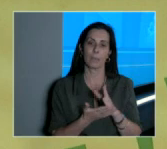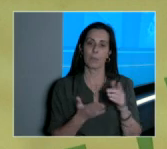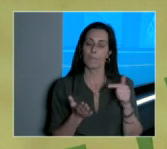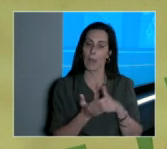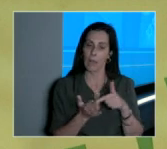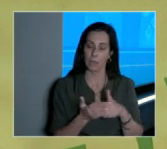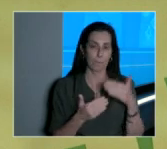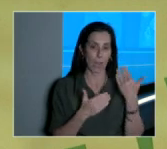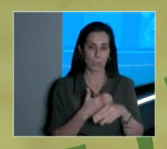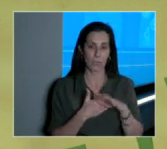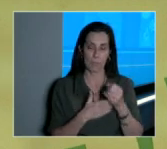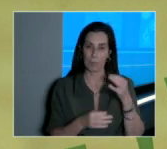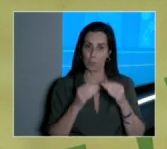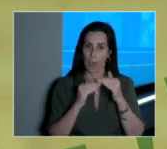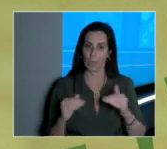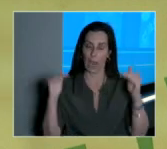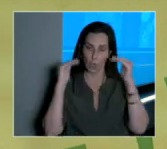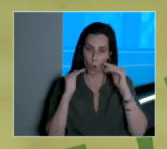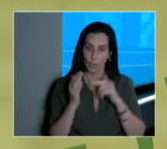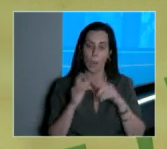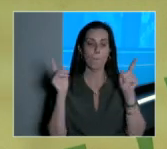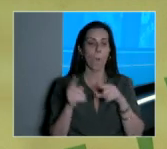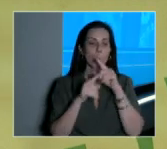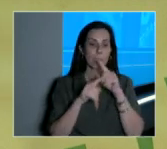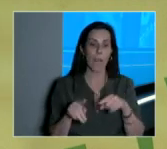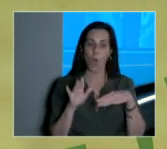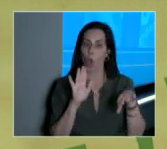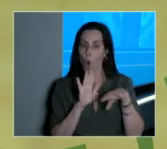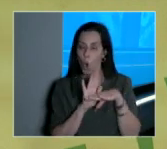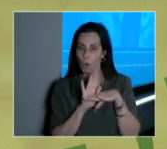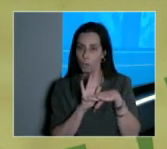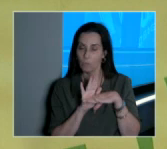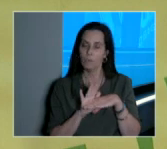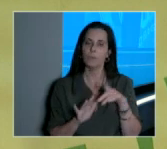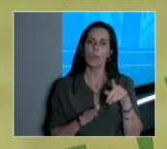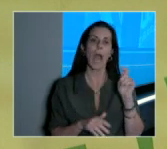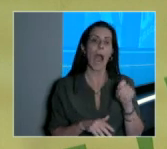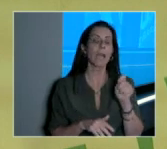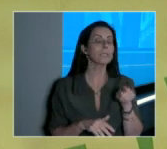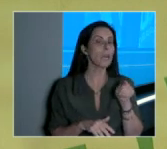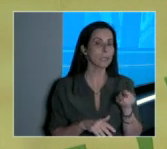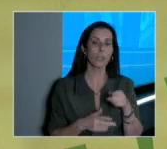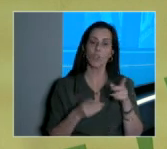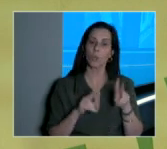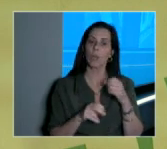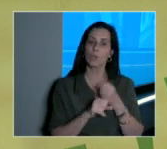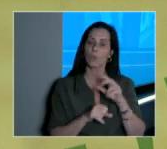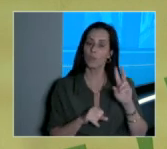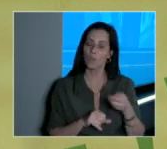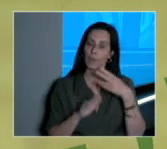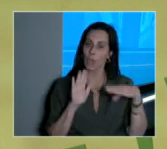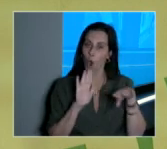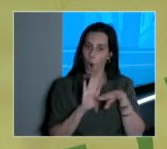ולכן בסופו של דבר אם בג"ץ בא ופוסל חוק מסוים, הכנסת יכולה לחוקק אותו